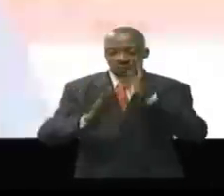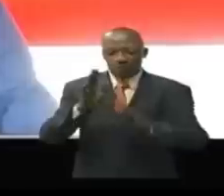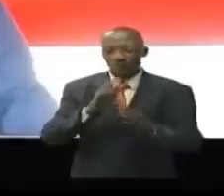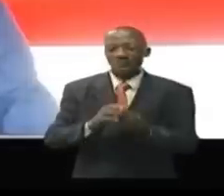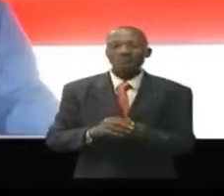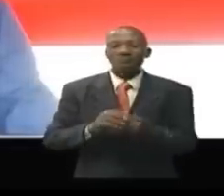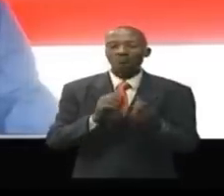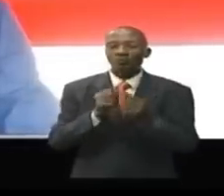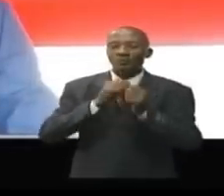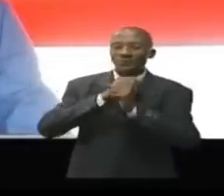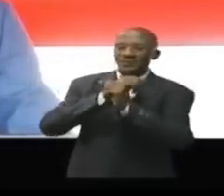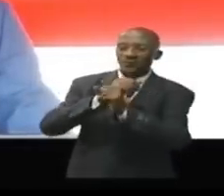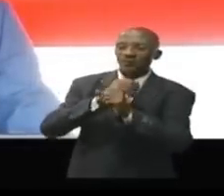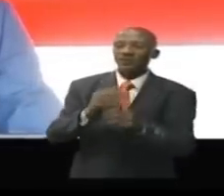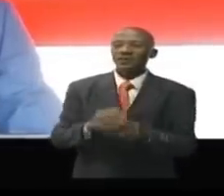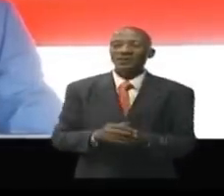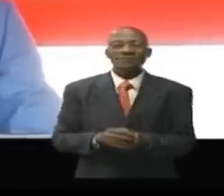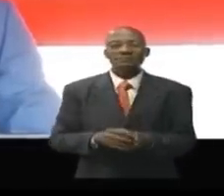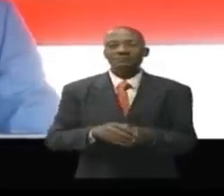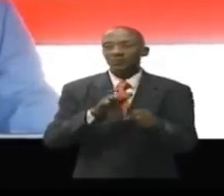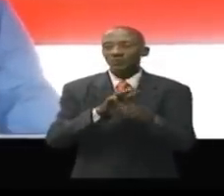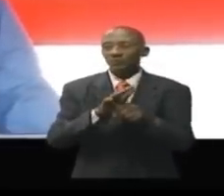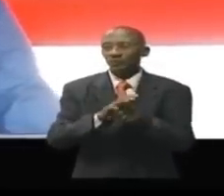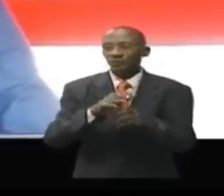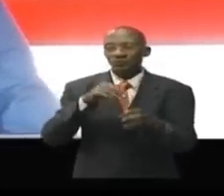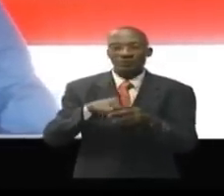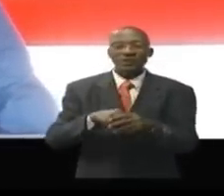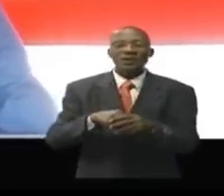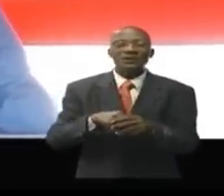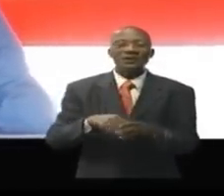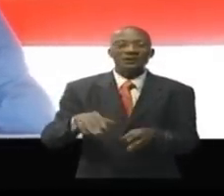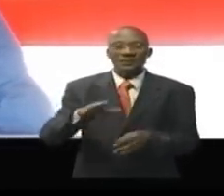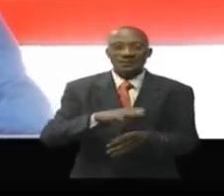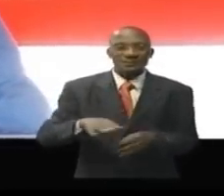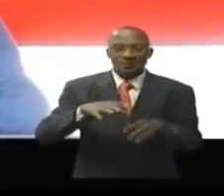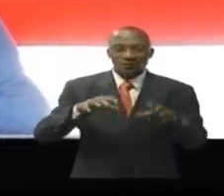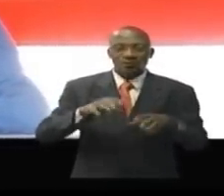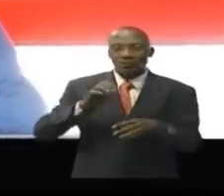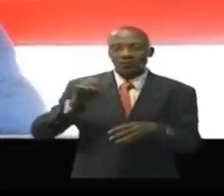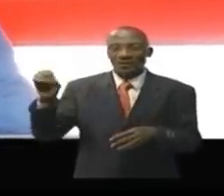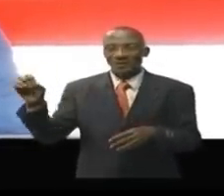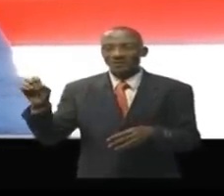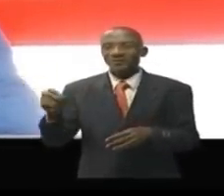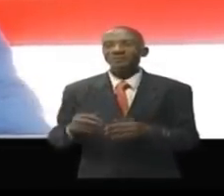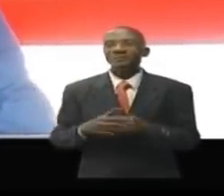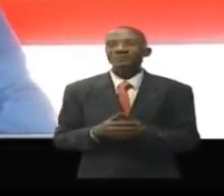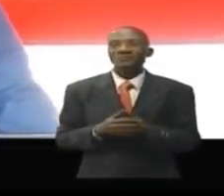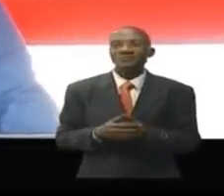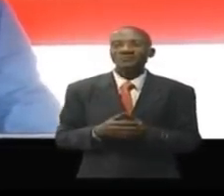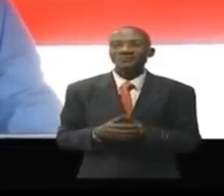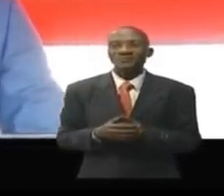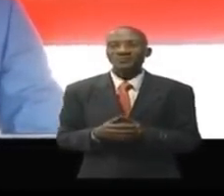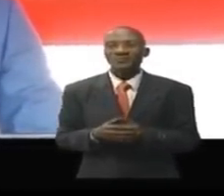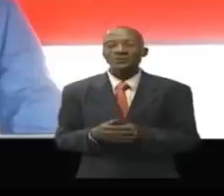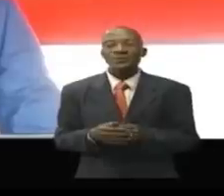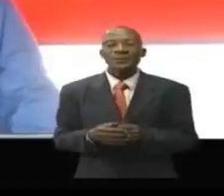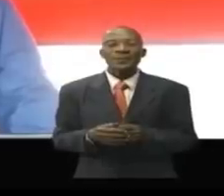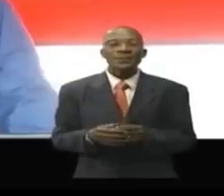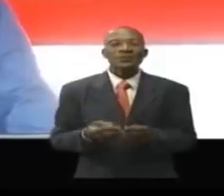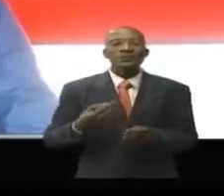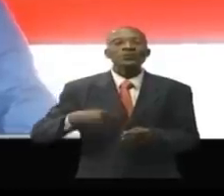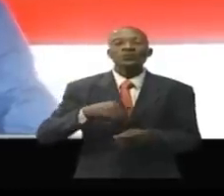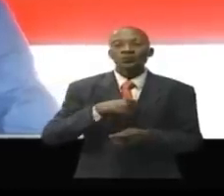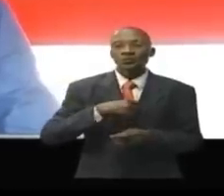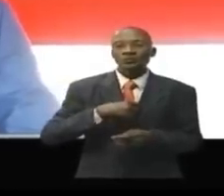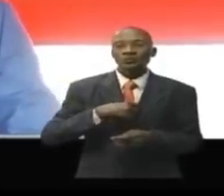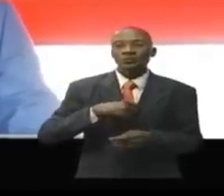méritent que nos efforts soient conjugués, que nous puissions mutualiser nos forces afin